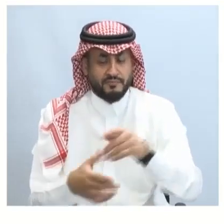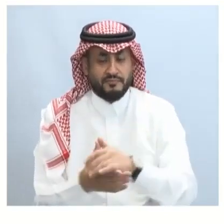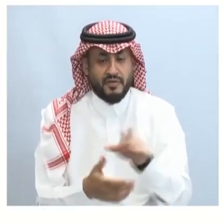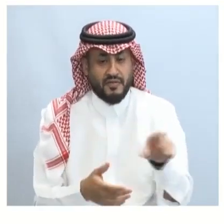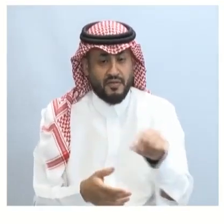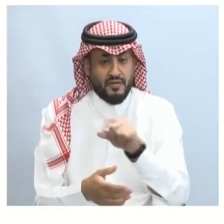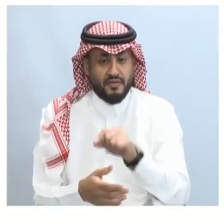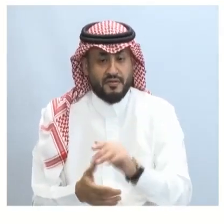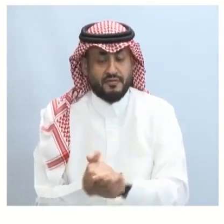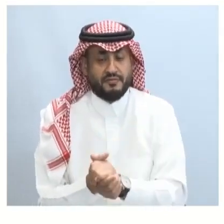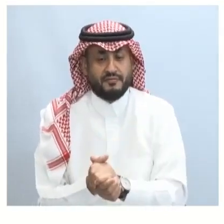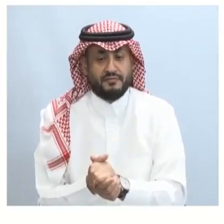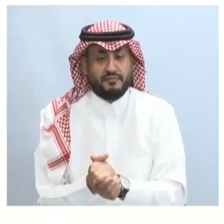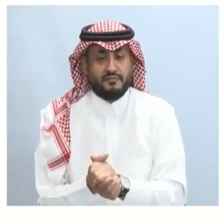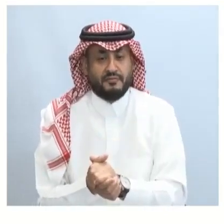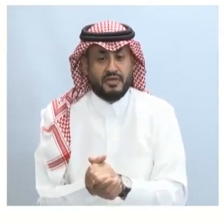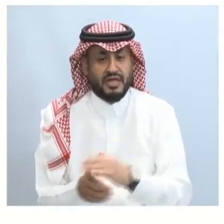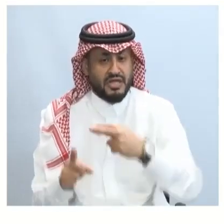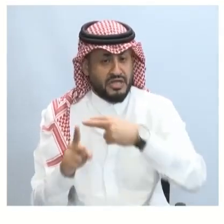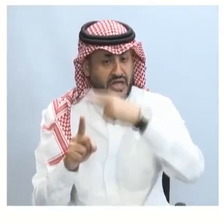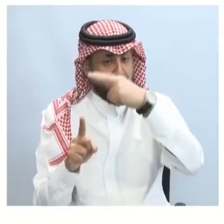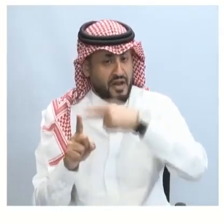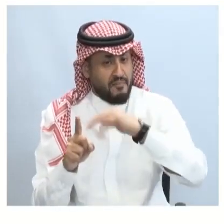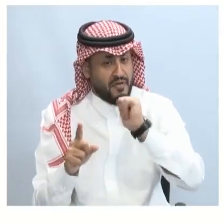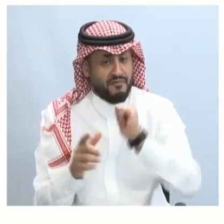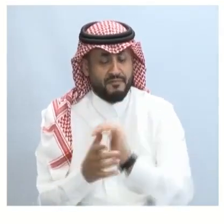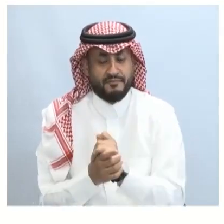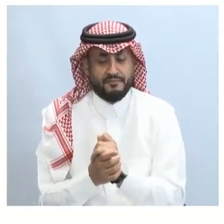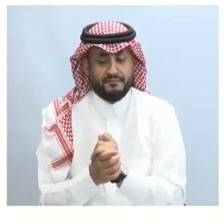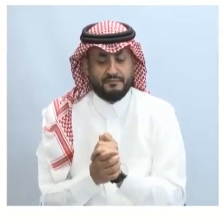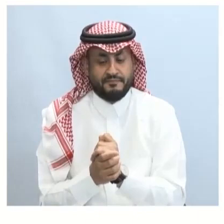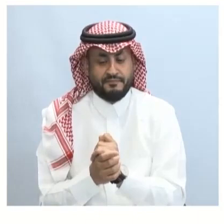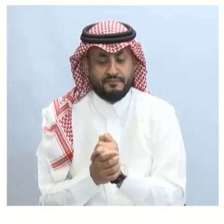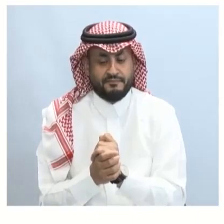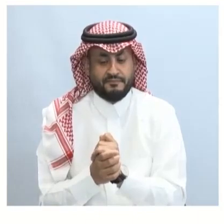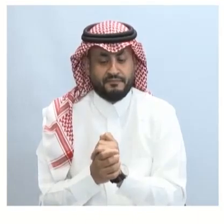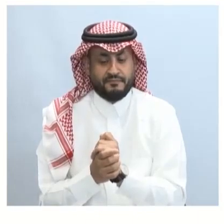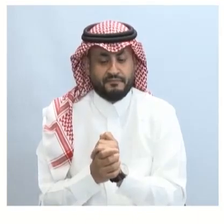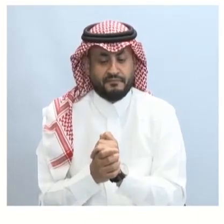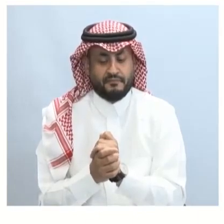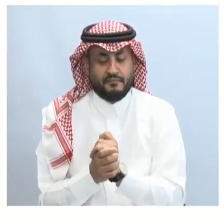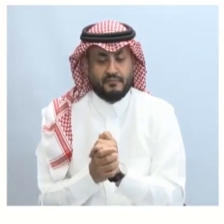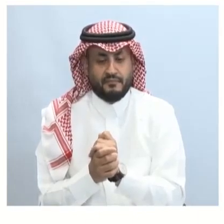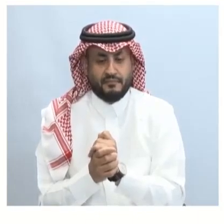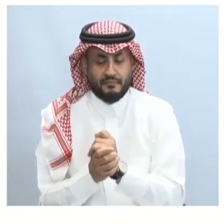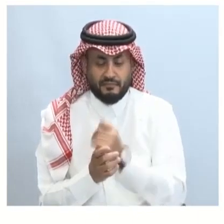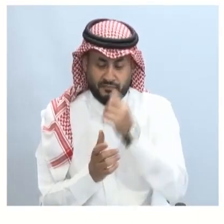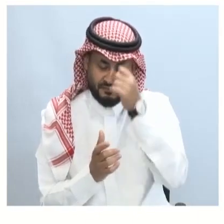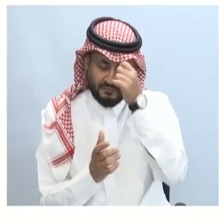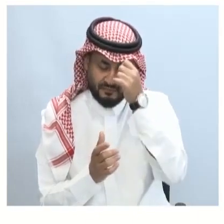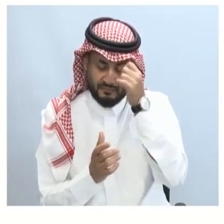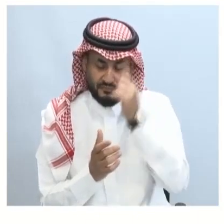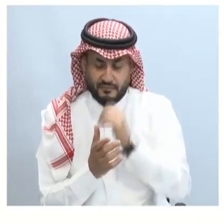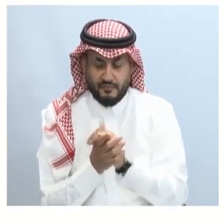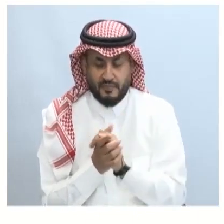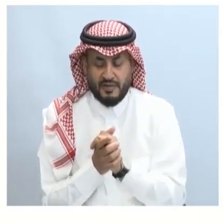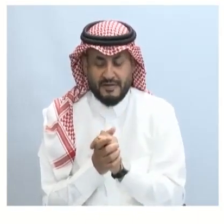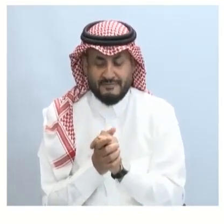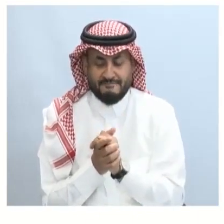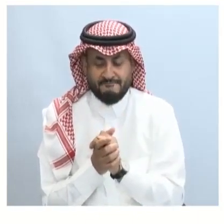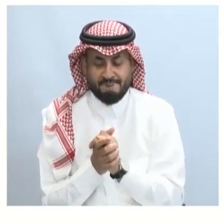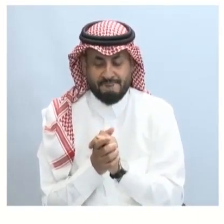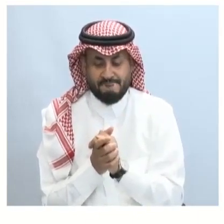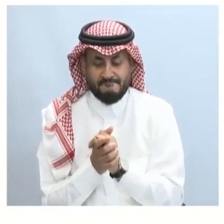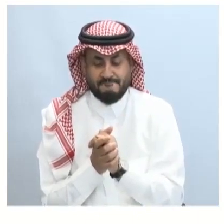على الوجه المشروع دون زياده او نقصان اذا يتم الوضوء يكمل الوضوء يوصله الى مواضعه على